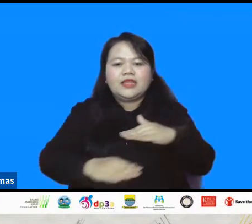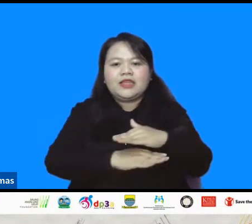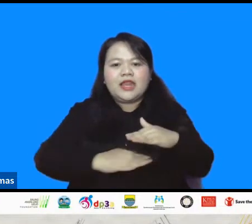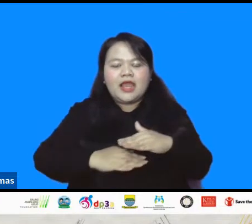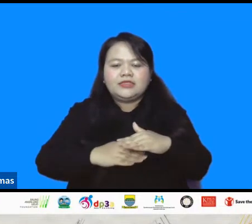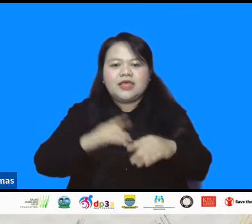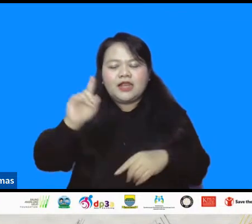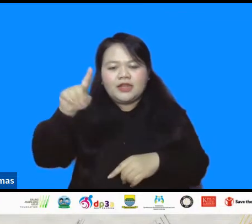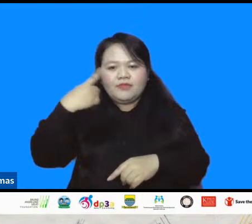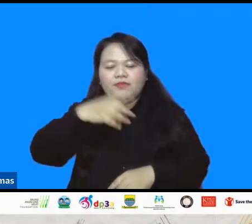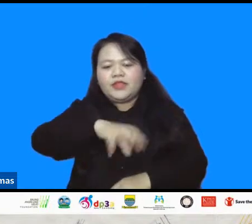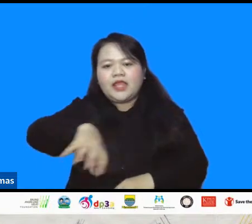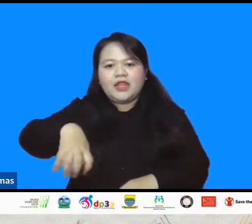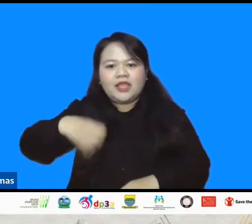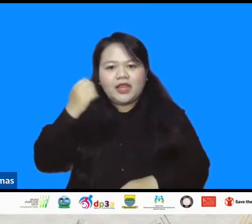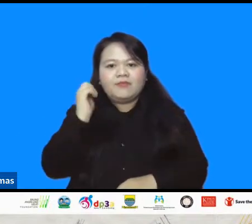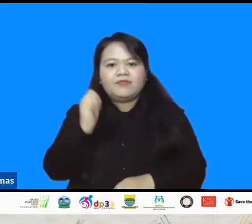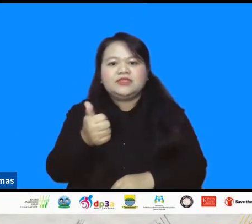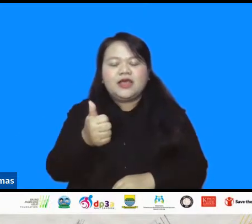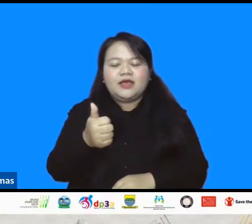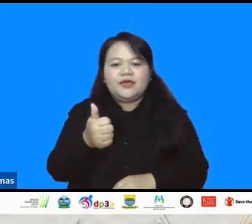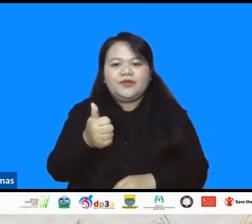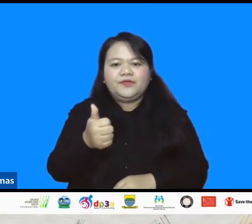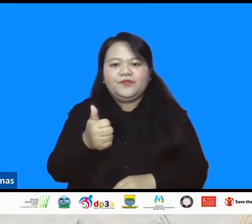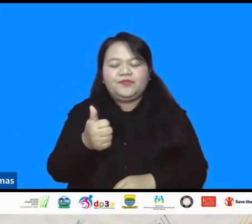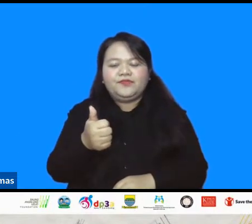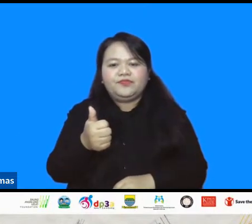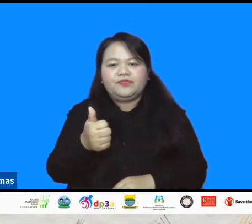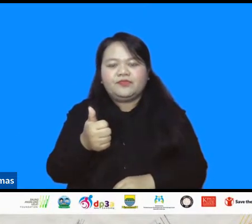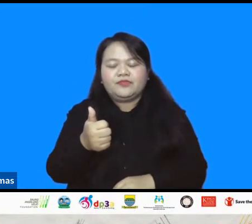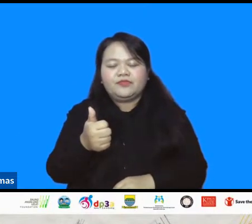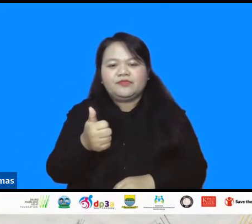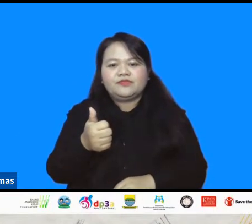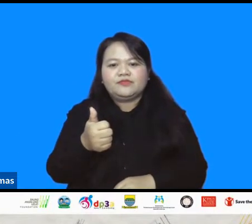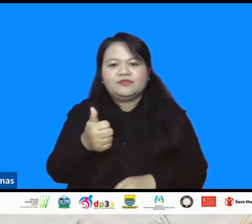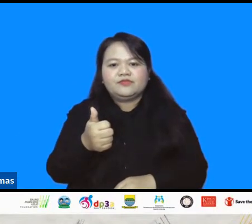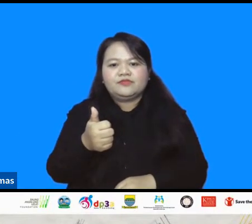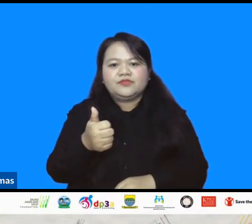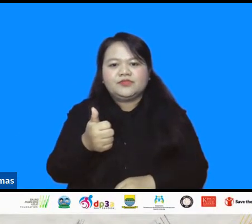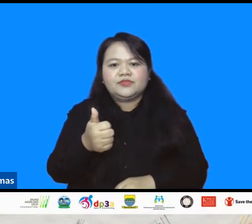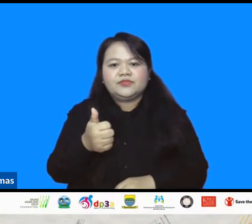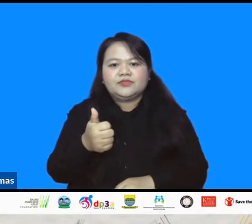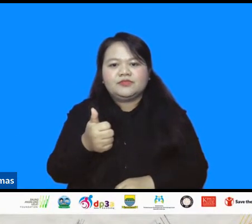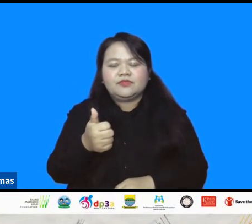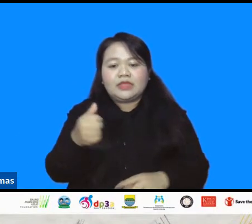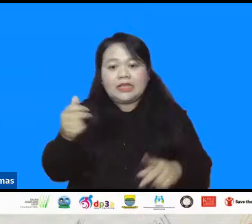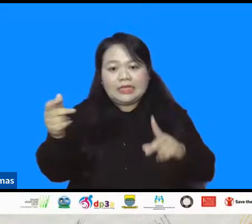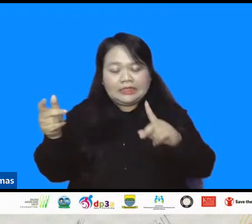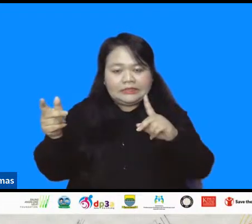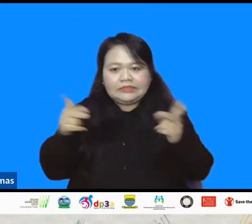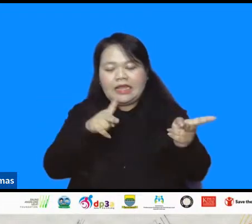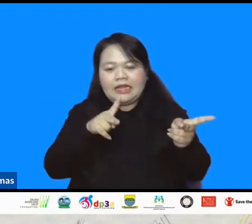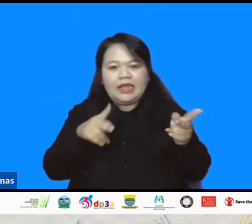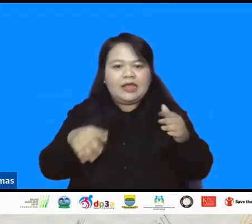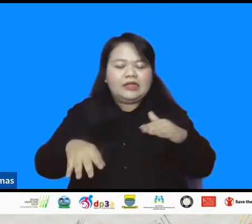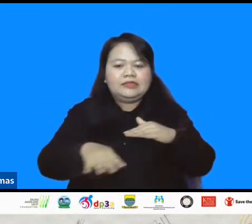di pemerintah daerah untuk bisa apa ya menjadi satu dasar perencanaan gitulah